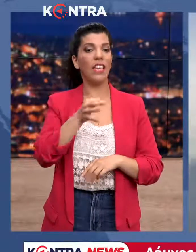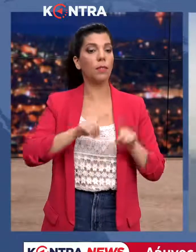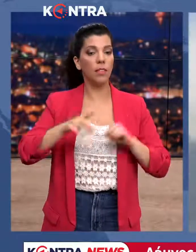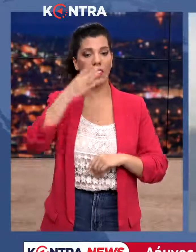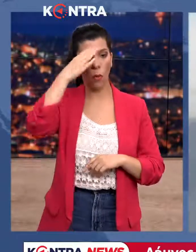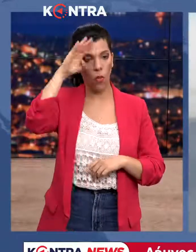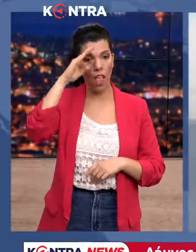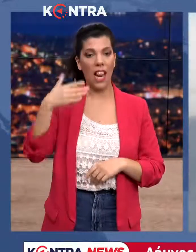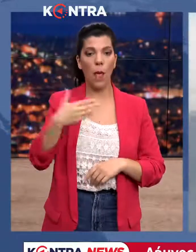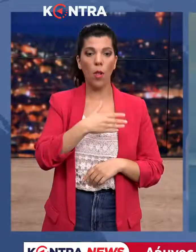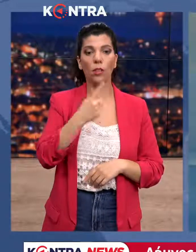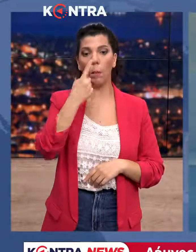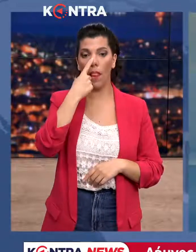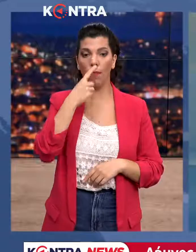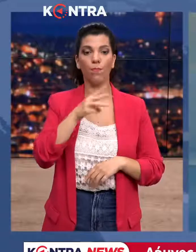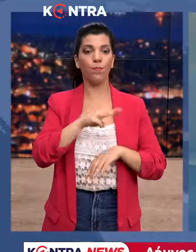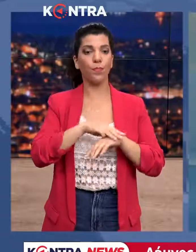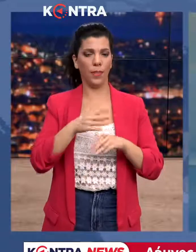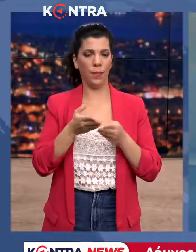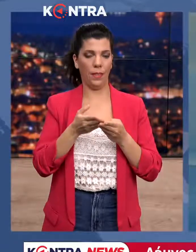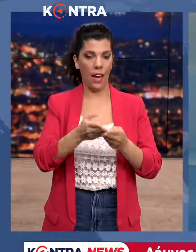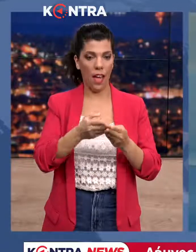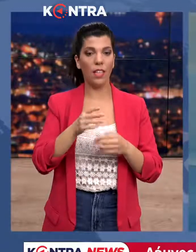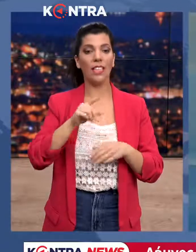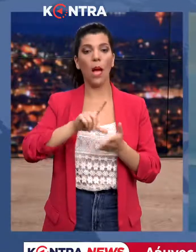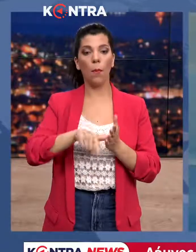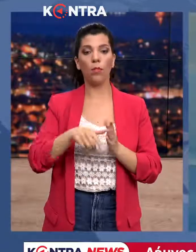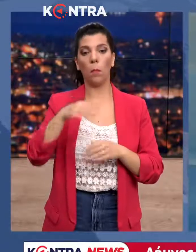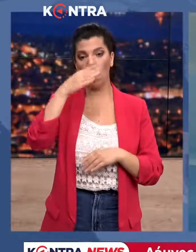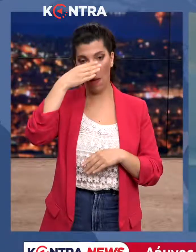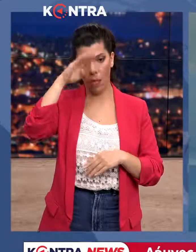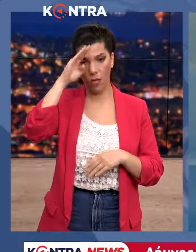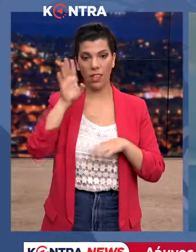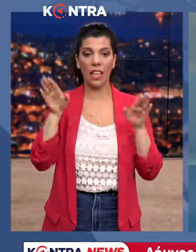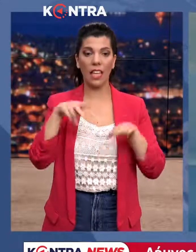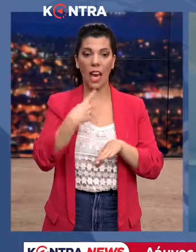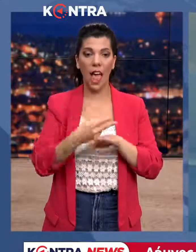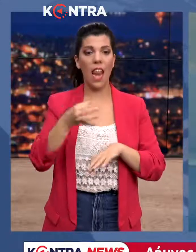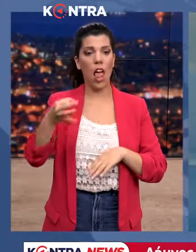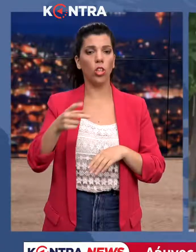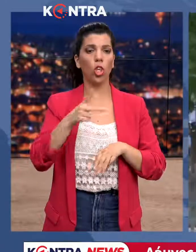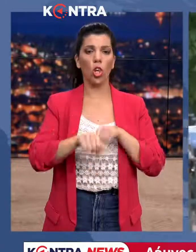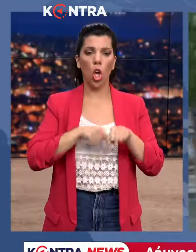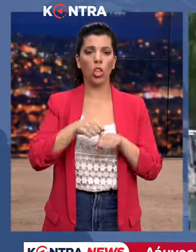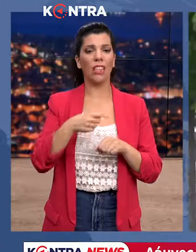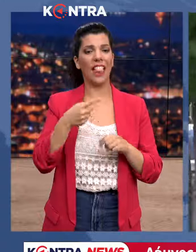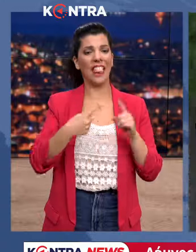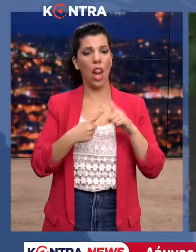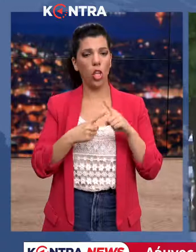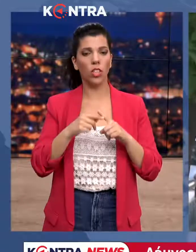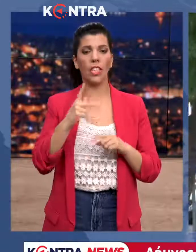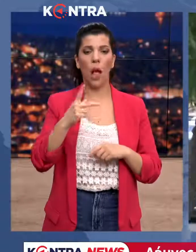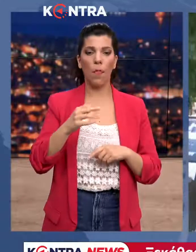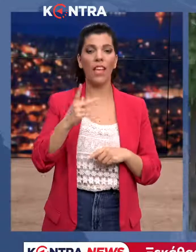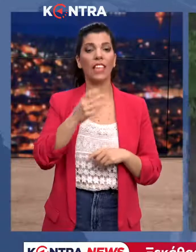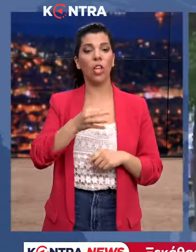λίμνη λέσβος ψαρά σάμος πάτμος ικαρία λέρος κος λος κάρπαθος καστελλόριζο ρόδος